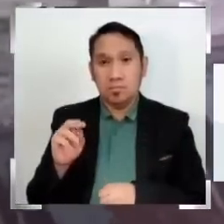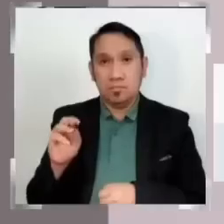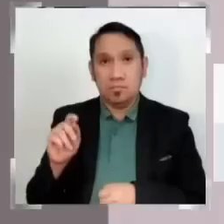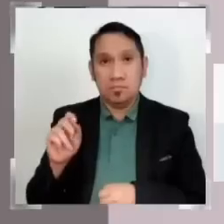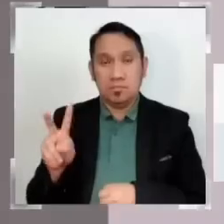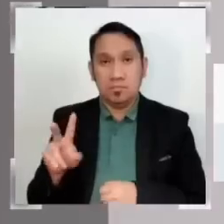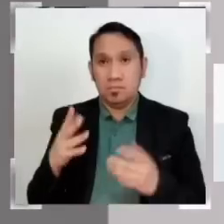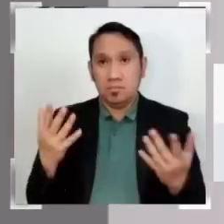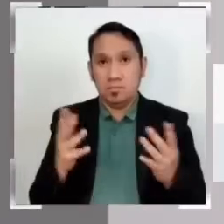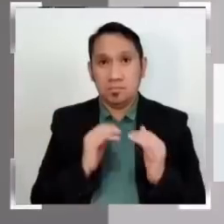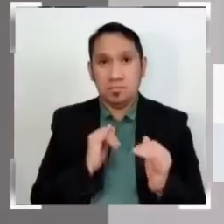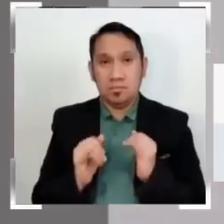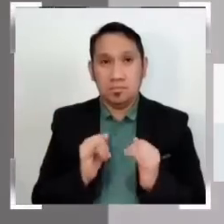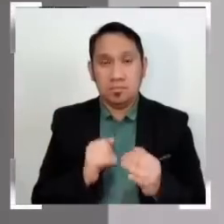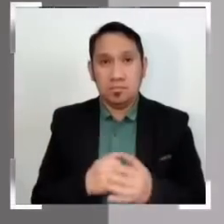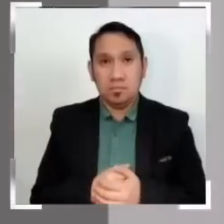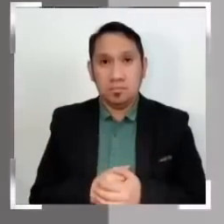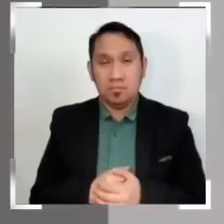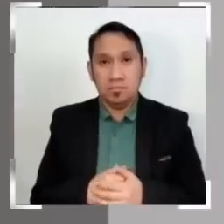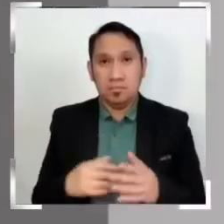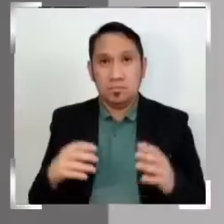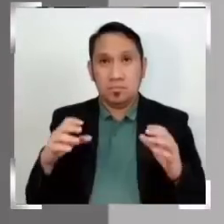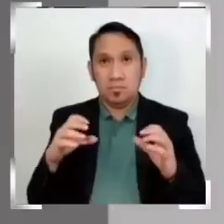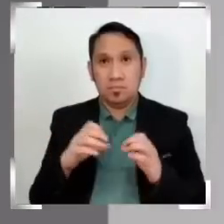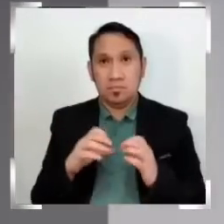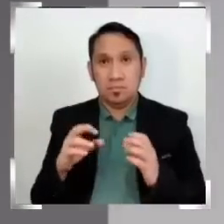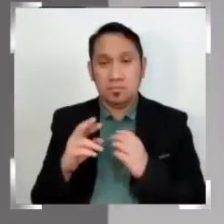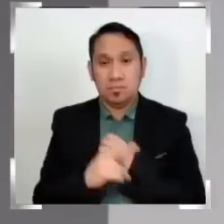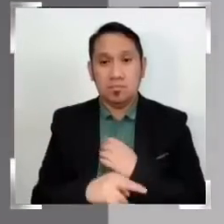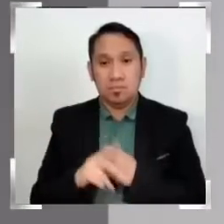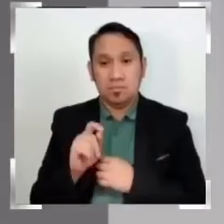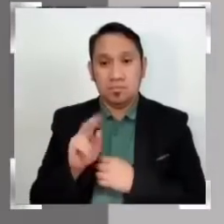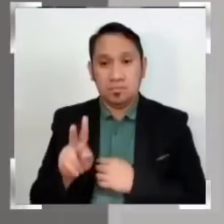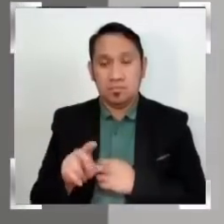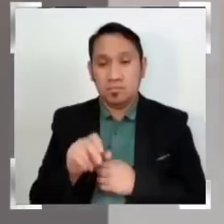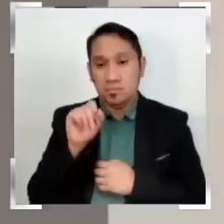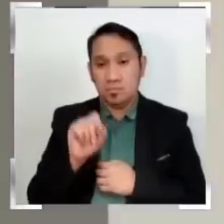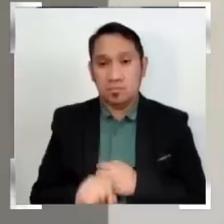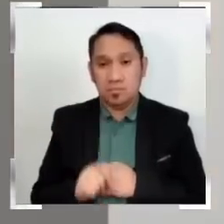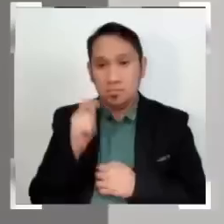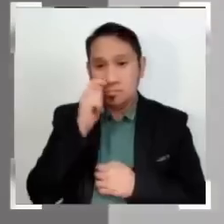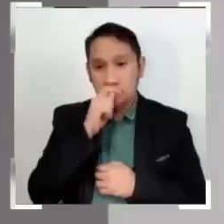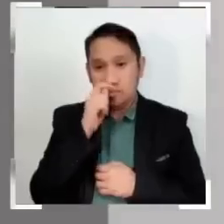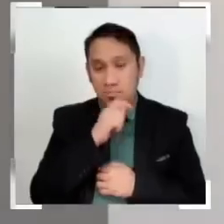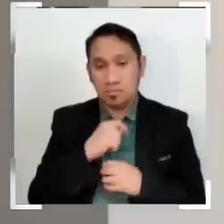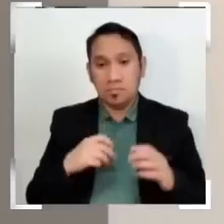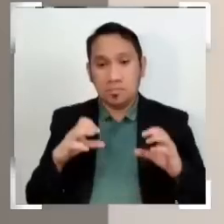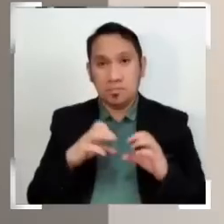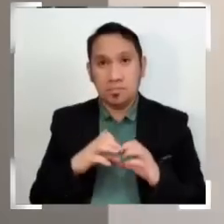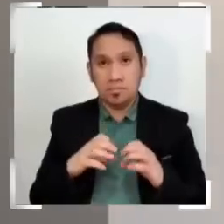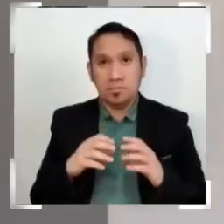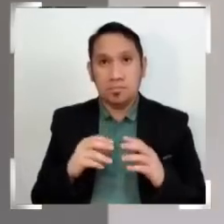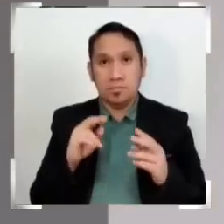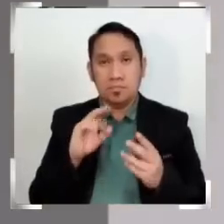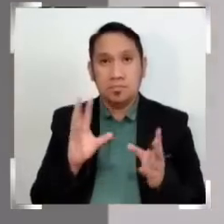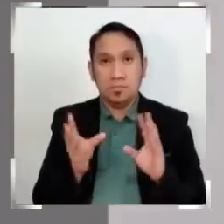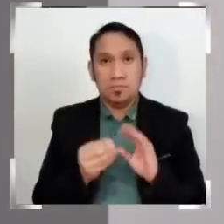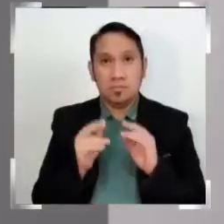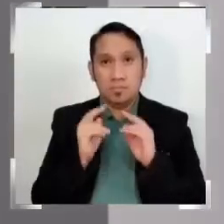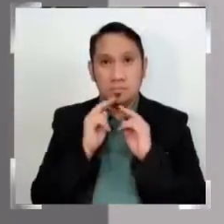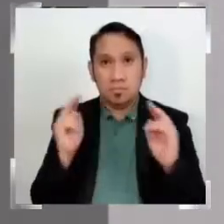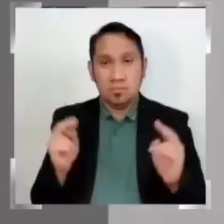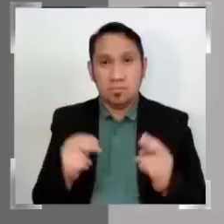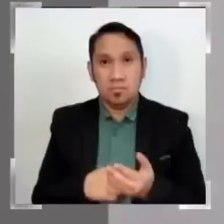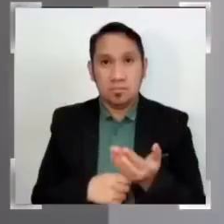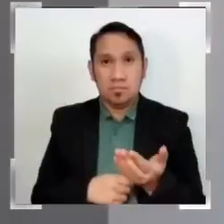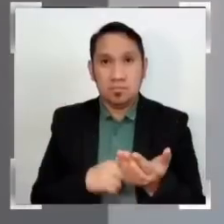pahayag. Para sa GMA Regional TV, Balitang Southern Tagalog at GMA Integrated News, ako si Denise Abante, ang